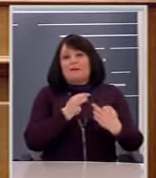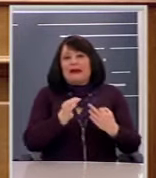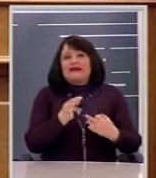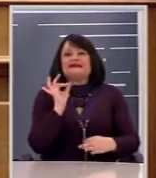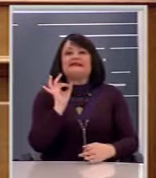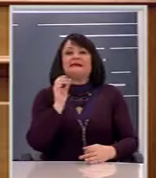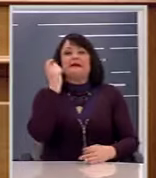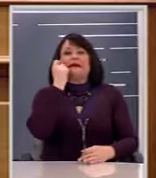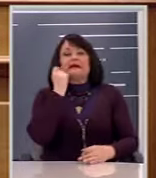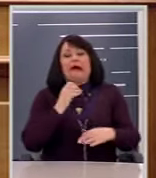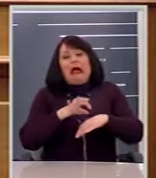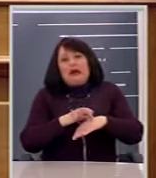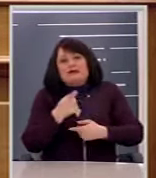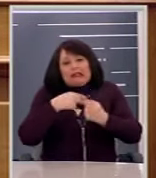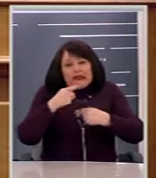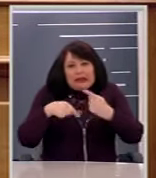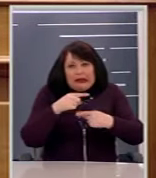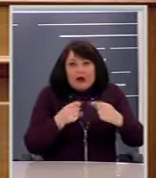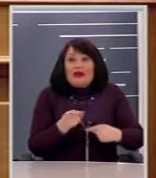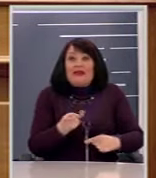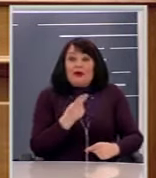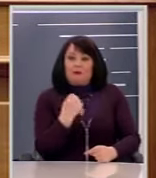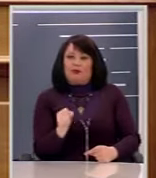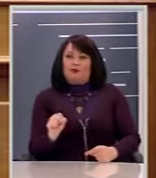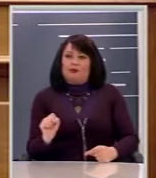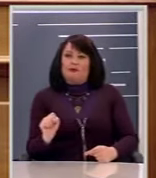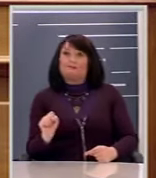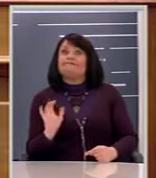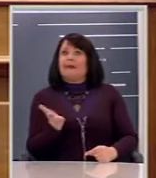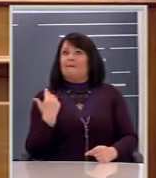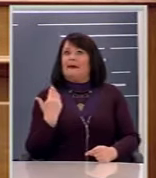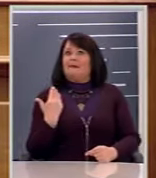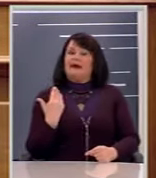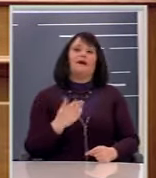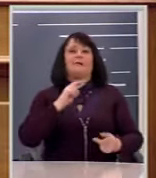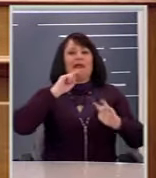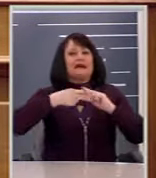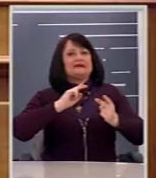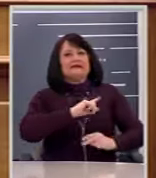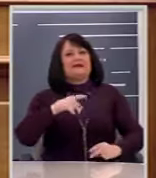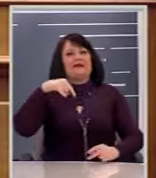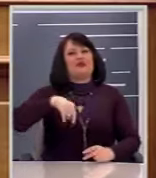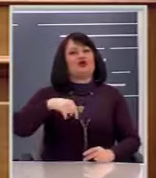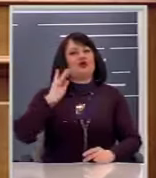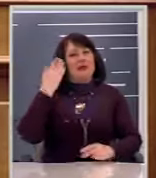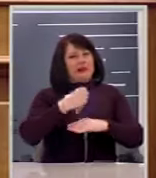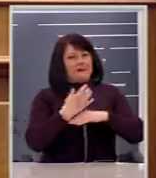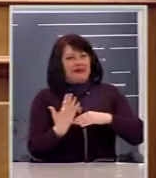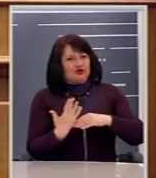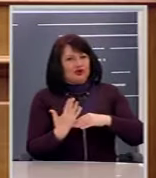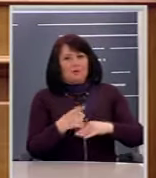λαρά, κανείς εδώ από τους αρχηγούς των δύο κομμάτων, για να μην παραξηγηθεί ο κύριος Παπαντωνίου, και βεβαίως